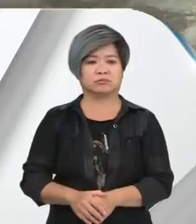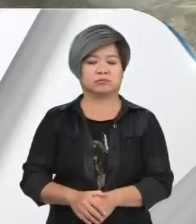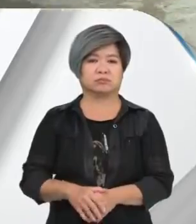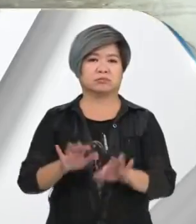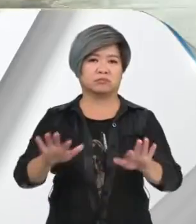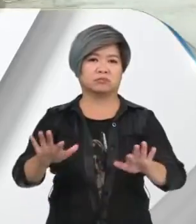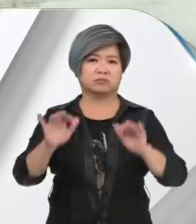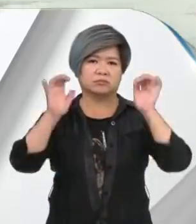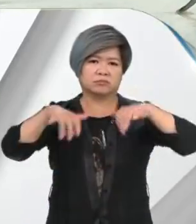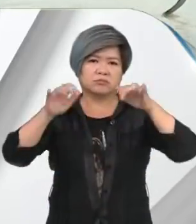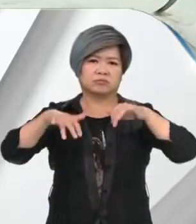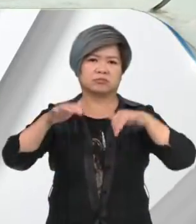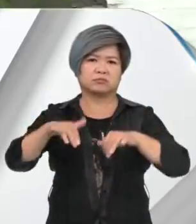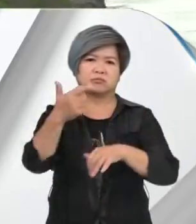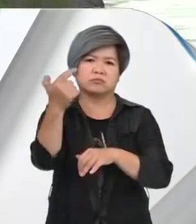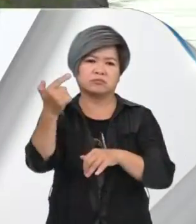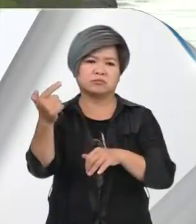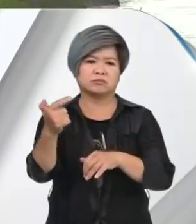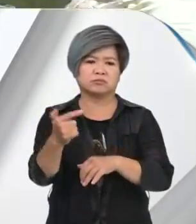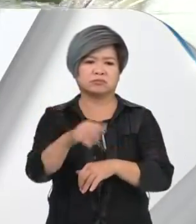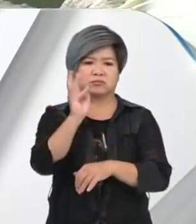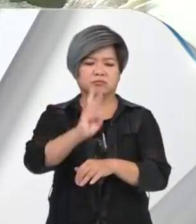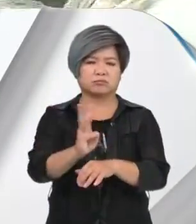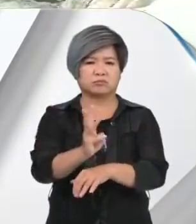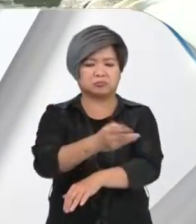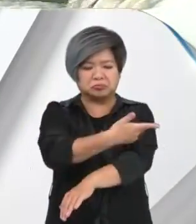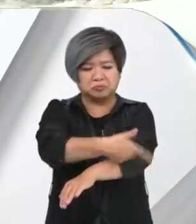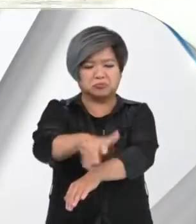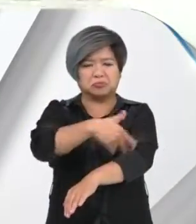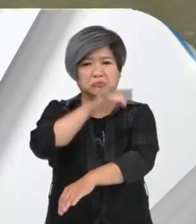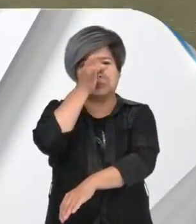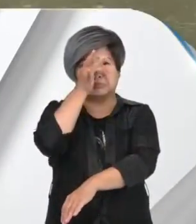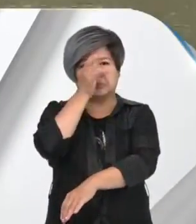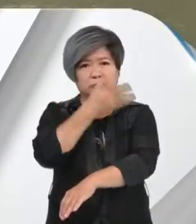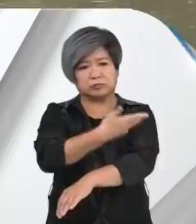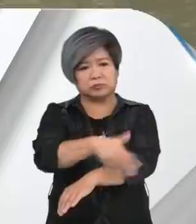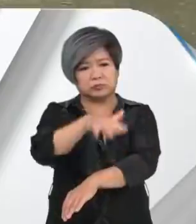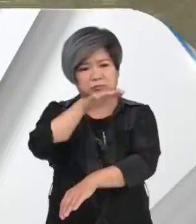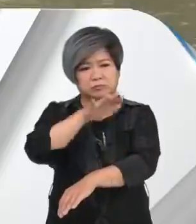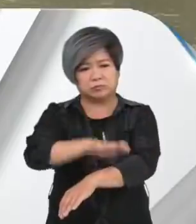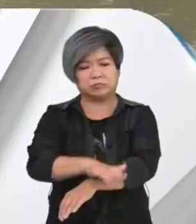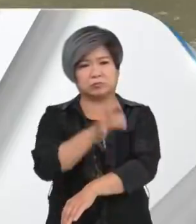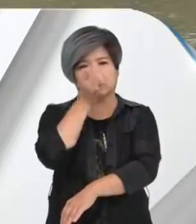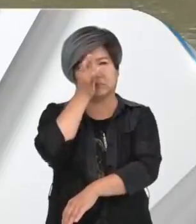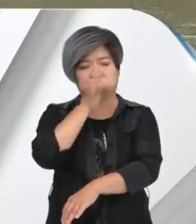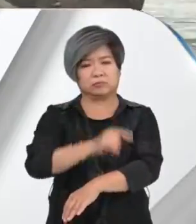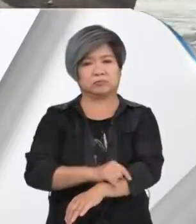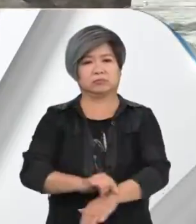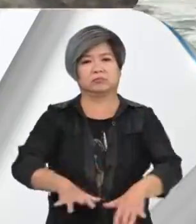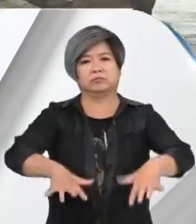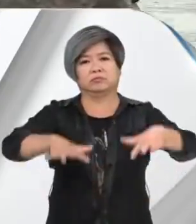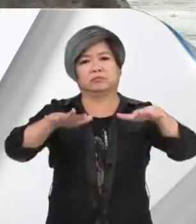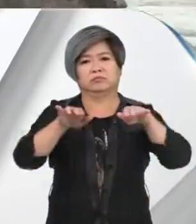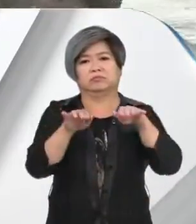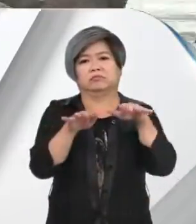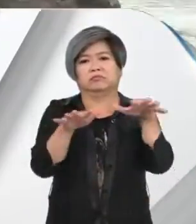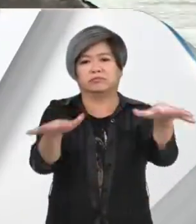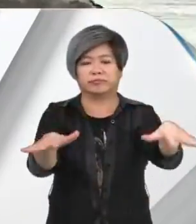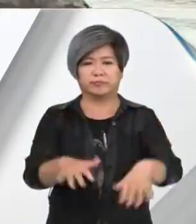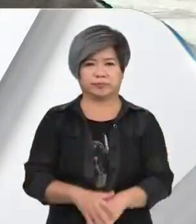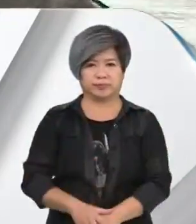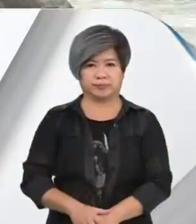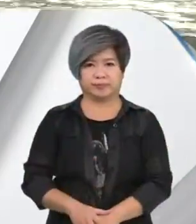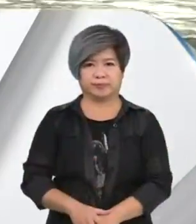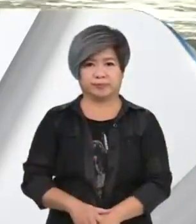哈，它的水它就没办法排出去，大水没办法排出去，所以就造成那个就溢出来